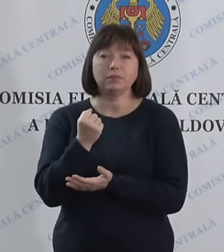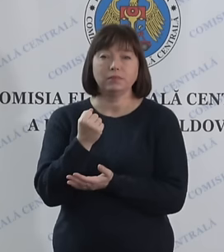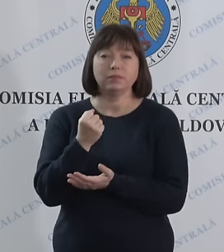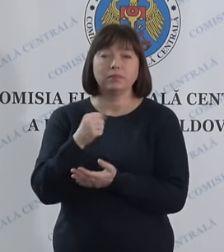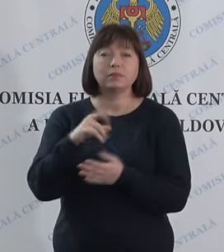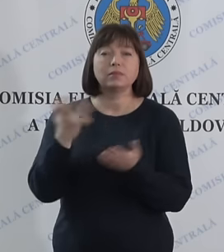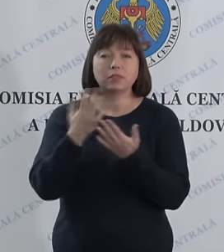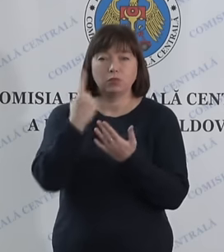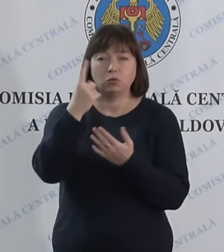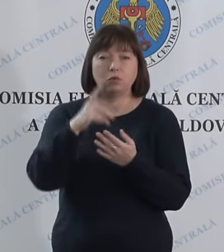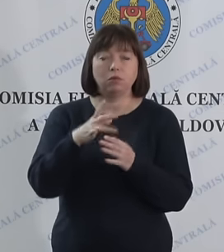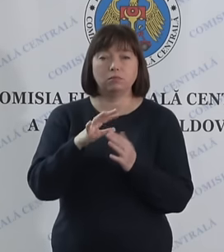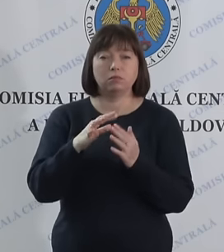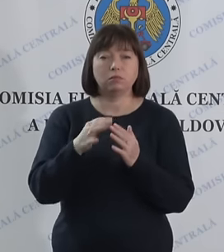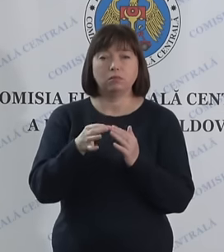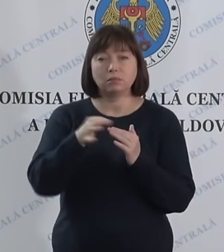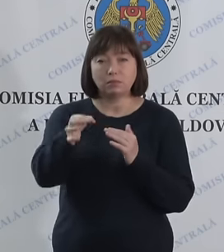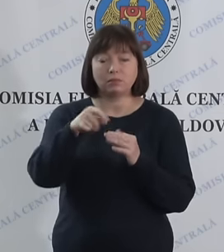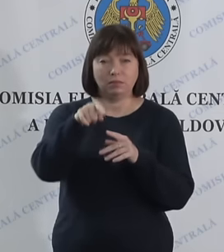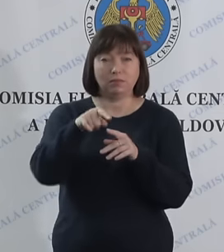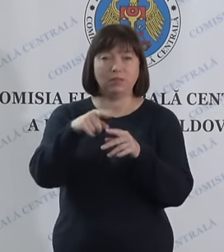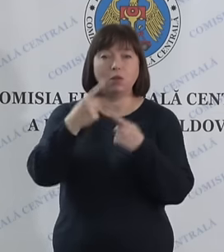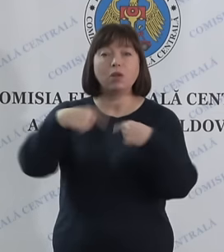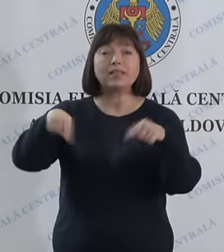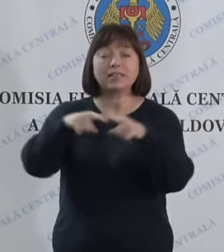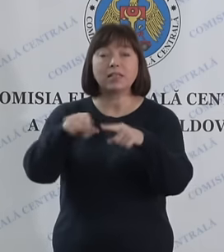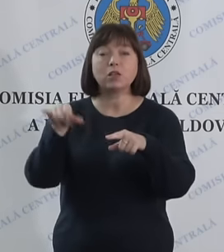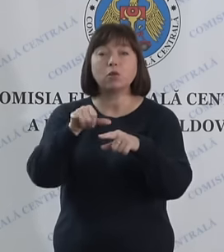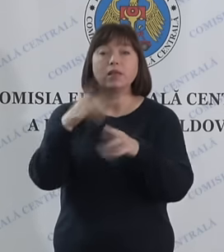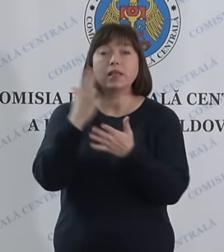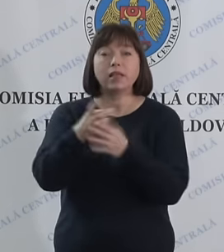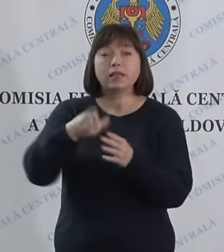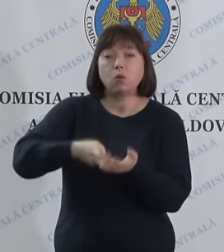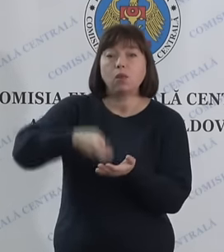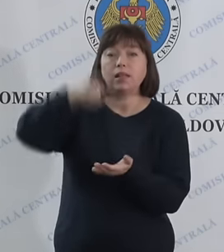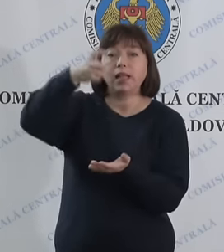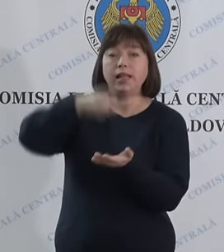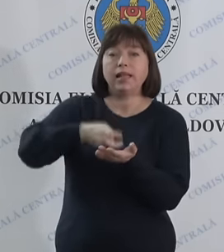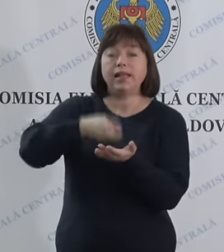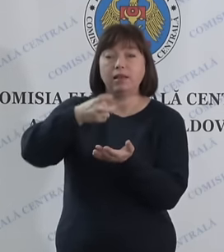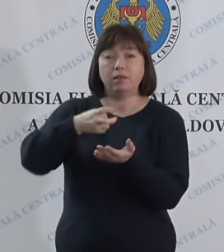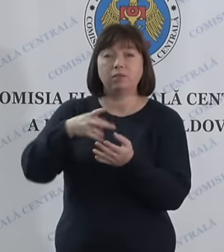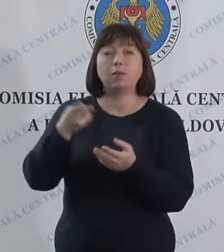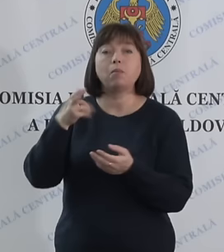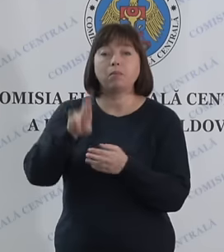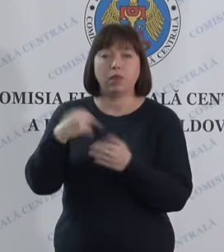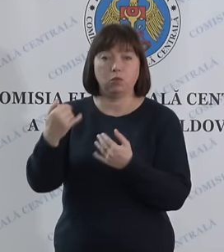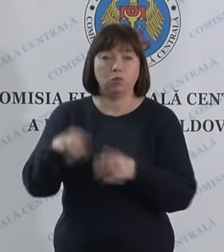secția într-o locație astfel încât să aibă acces cu un lift mobil.